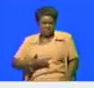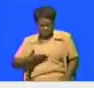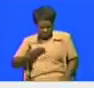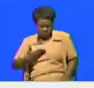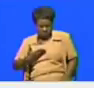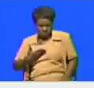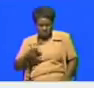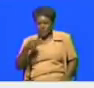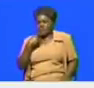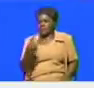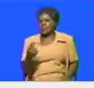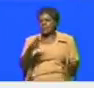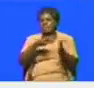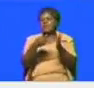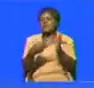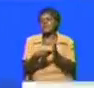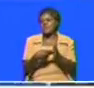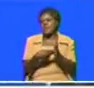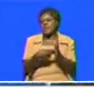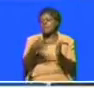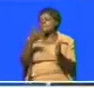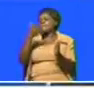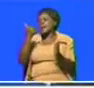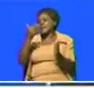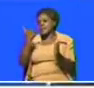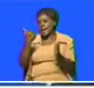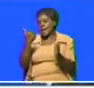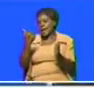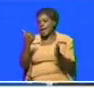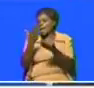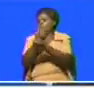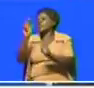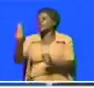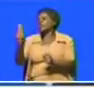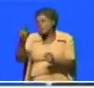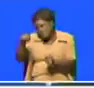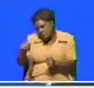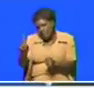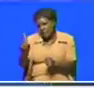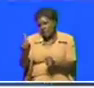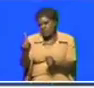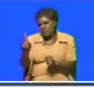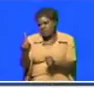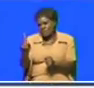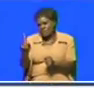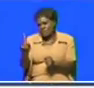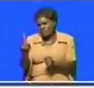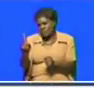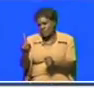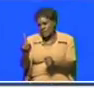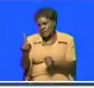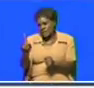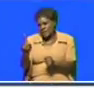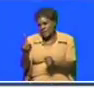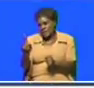taarifa ambazo Babu alizitoa. Hapo unamaanisha kwamba ingelikuwa kiongozi wa taifa mwenyewe angekwenda kuwasilisha kesi mahakamani? Civil. Ya kisheria, ya